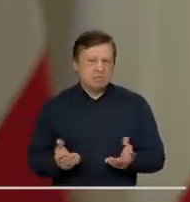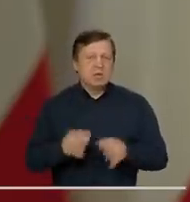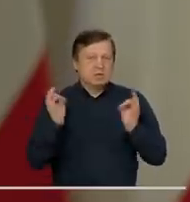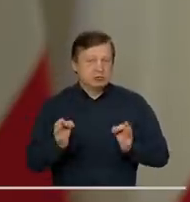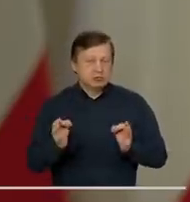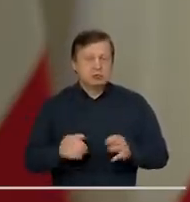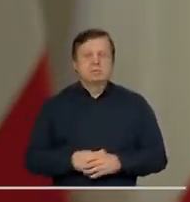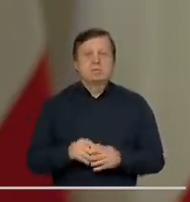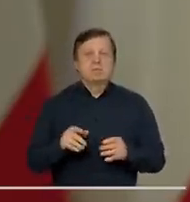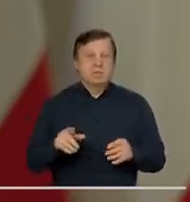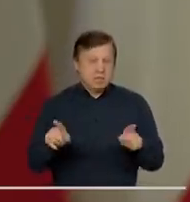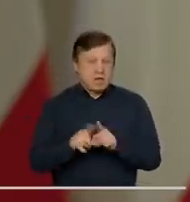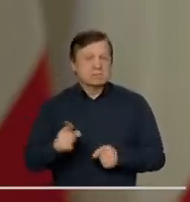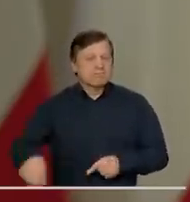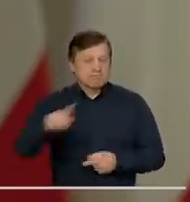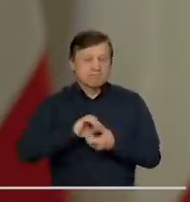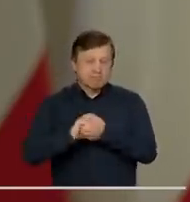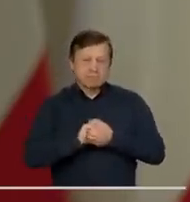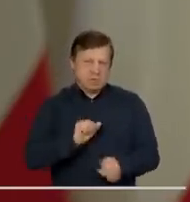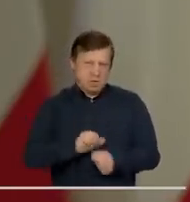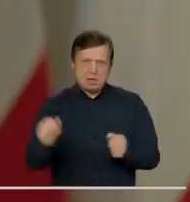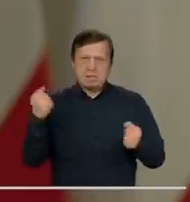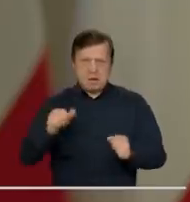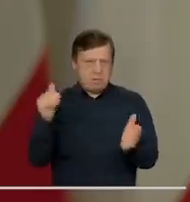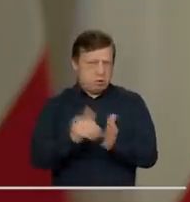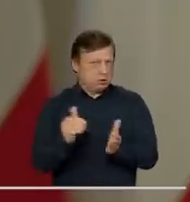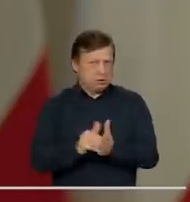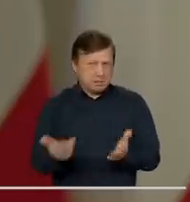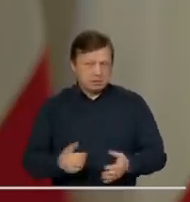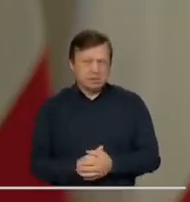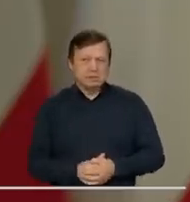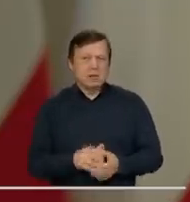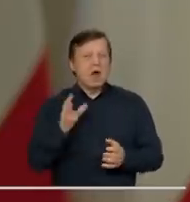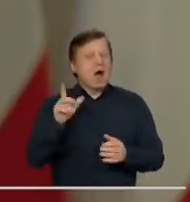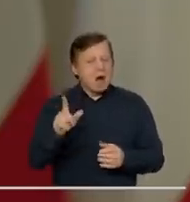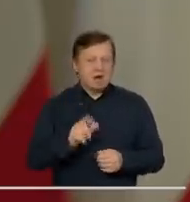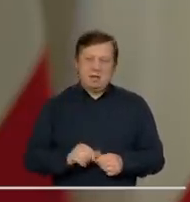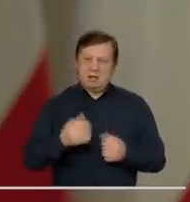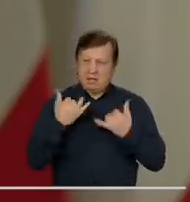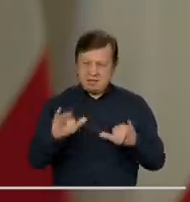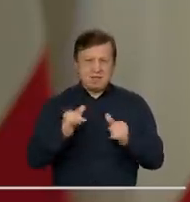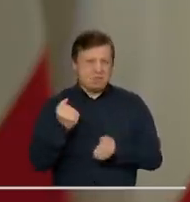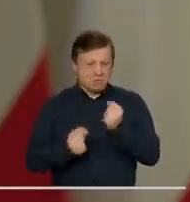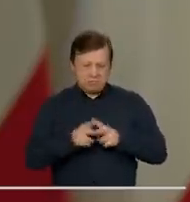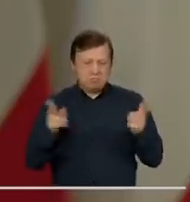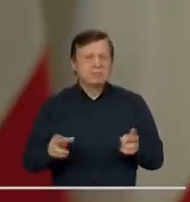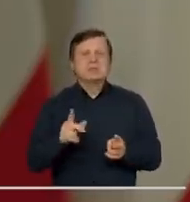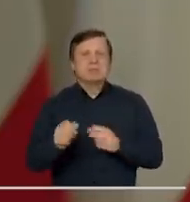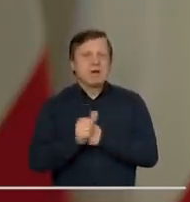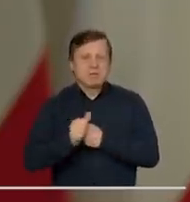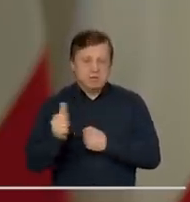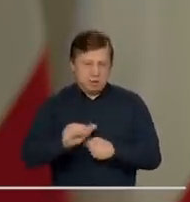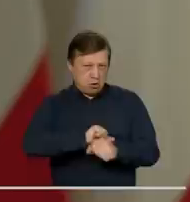Także dzisiaj wspólnota jest nam niezwykle potrzebna w obliczu zupełnie innych wyzwań związanych z pandemią